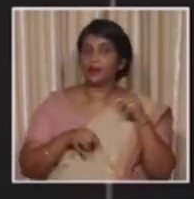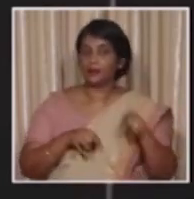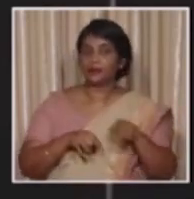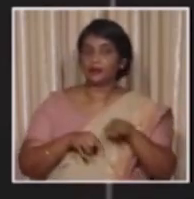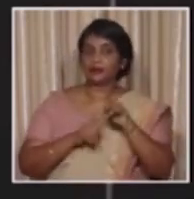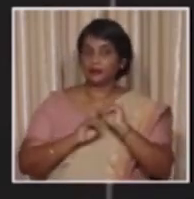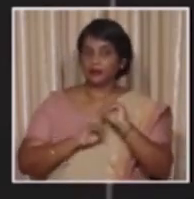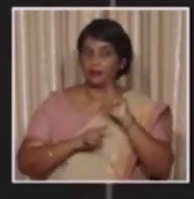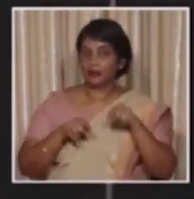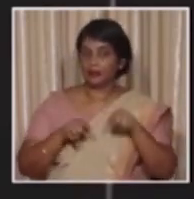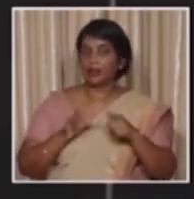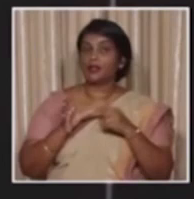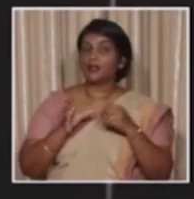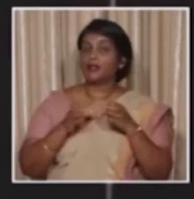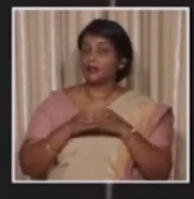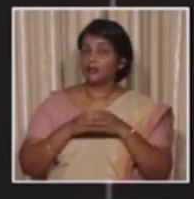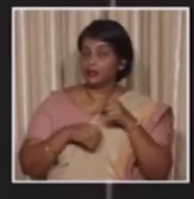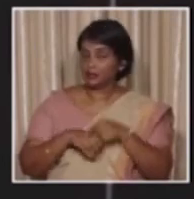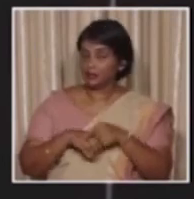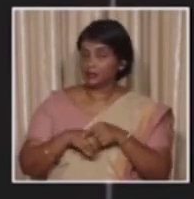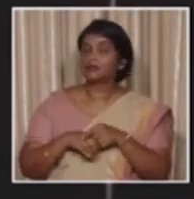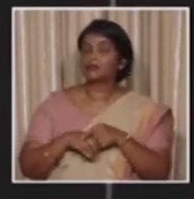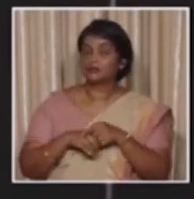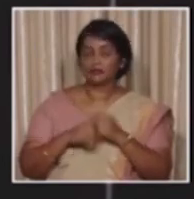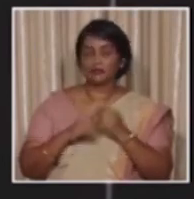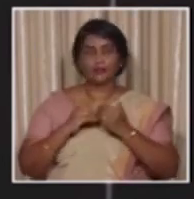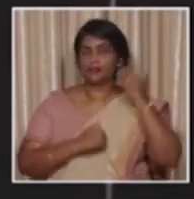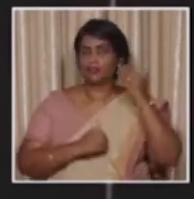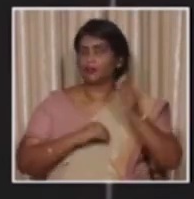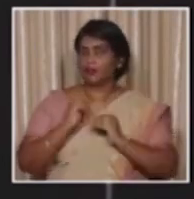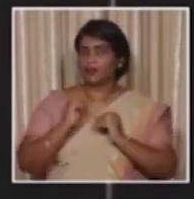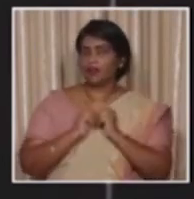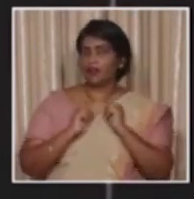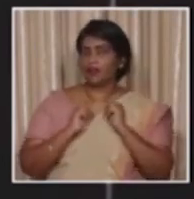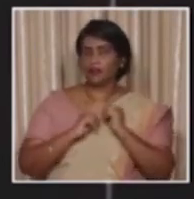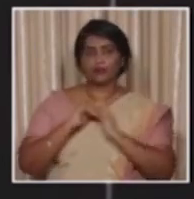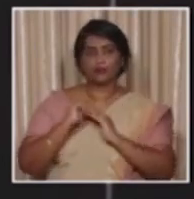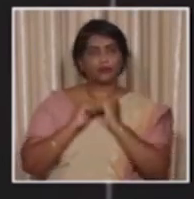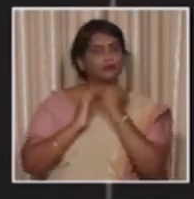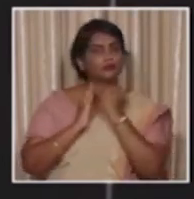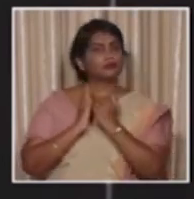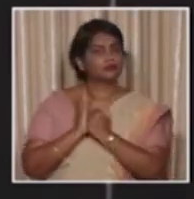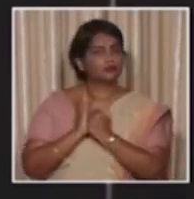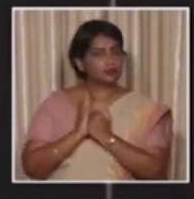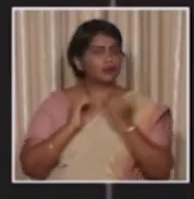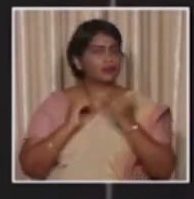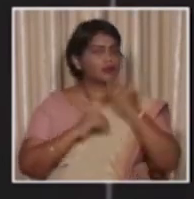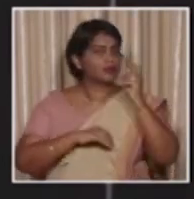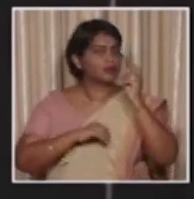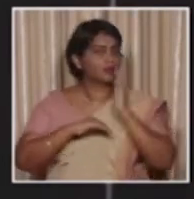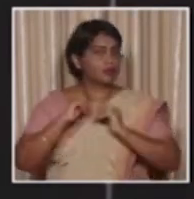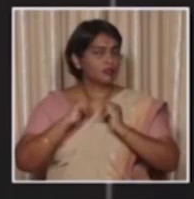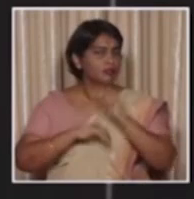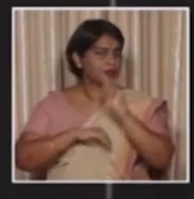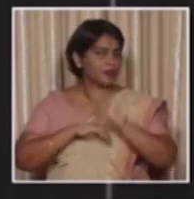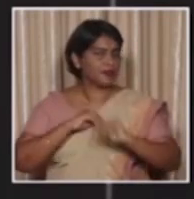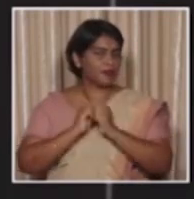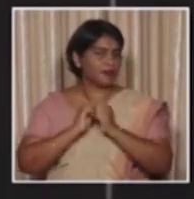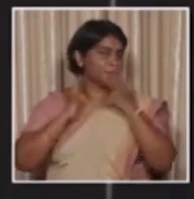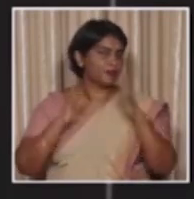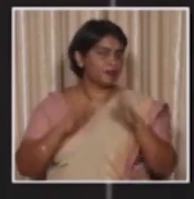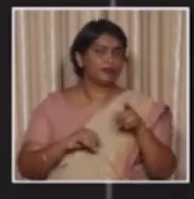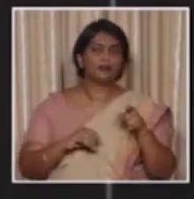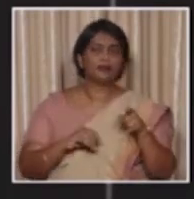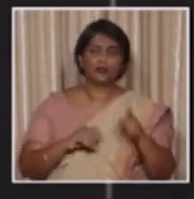தொடர்பாக அதிகார சபையிலே குறிப்பிட்டிருக்கின்ற பல்வேறு எதிர்கால நிகழ்ச்சி திட்டங்களிலே மக்களினது சமூக